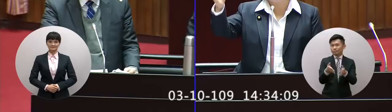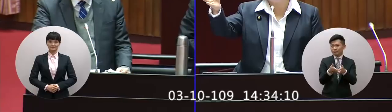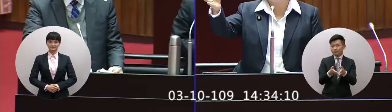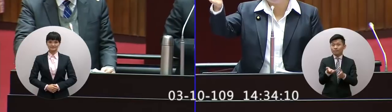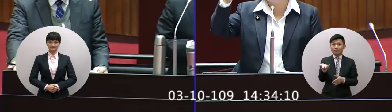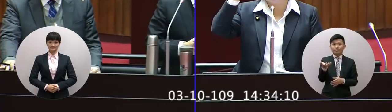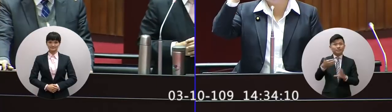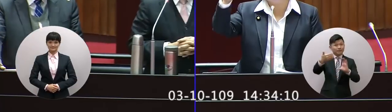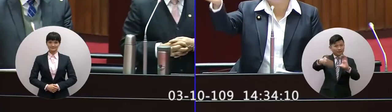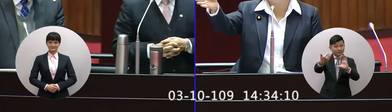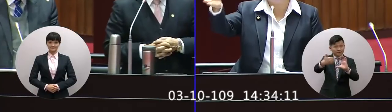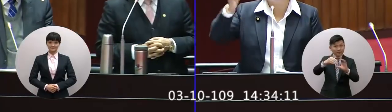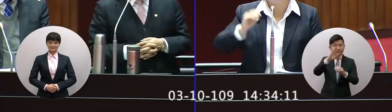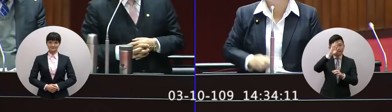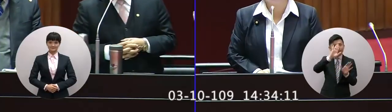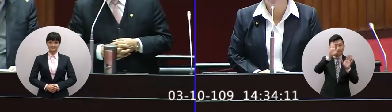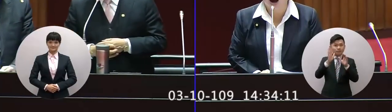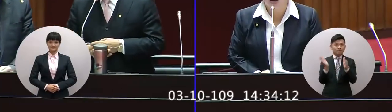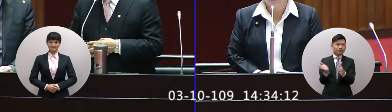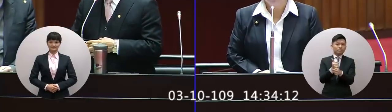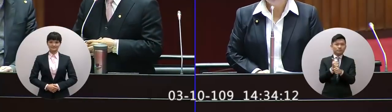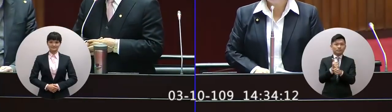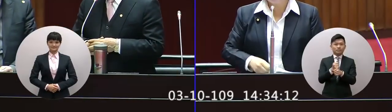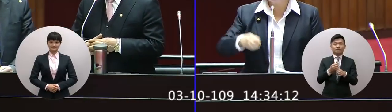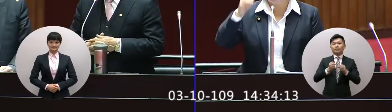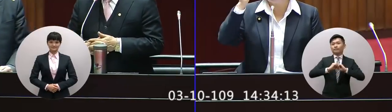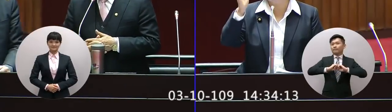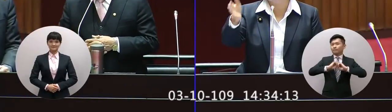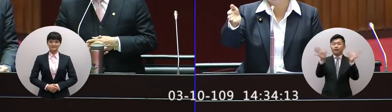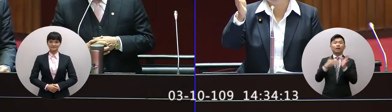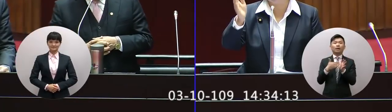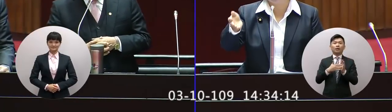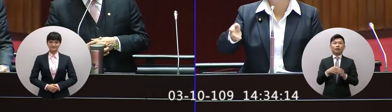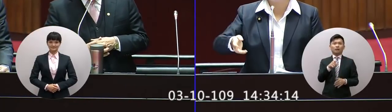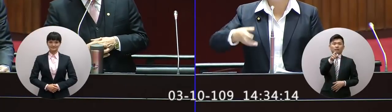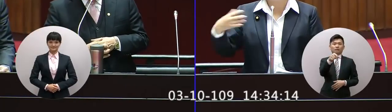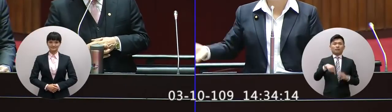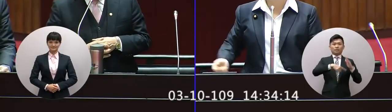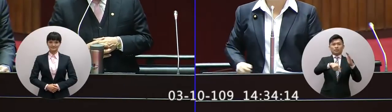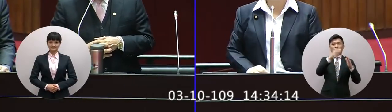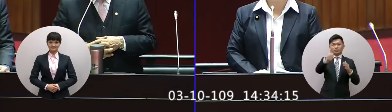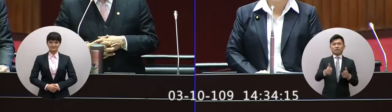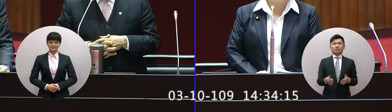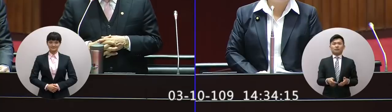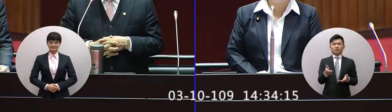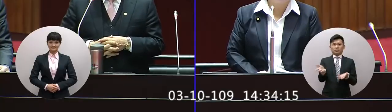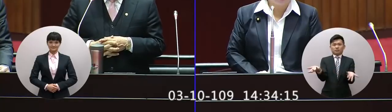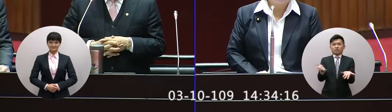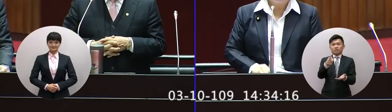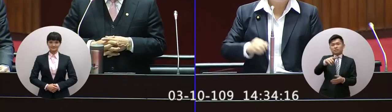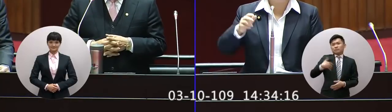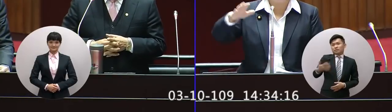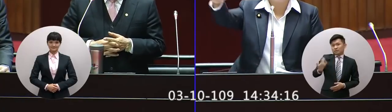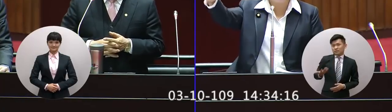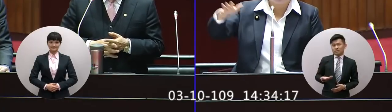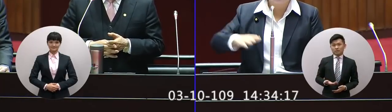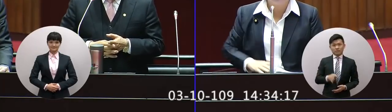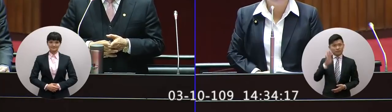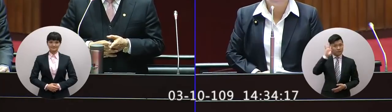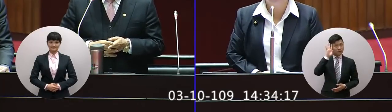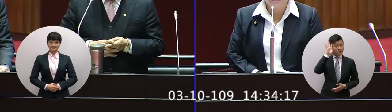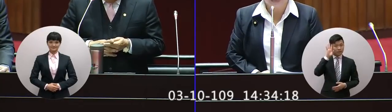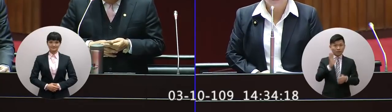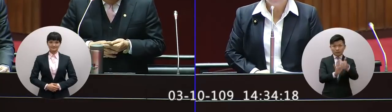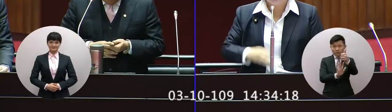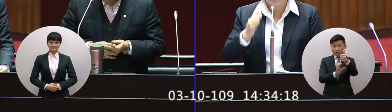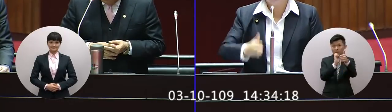在电视上疫情中心这么说，竟然我们身为院长这么重大的事情都不知道，你的幕僚